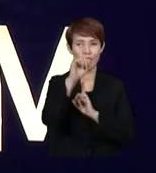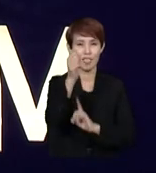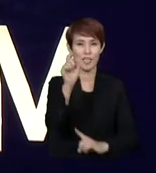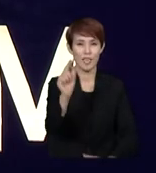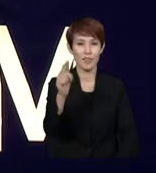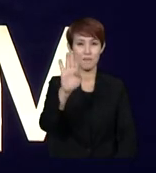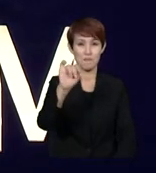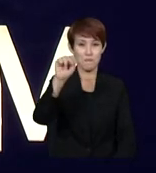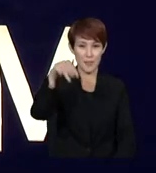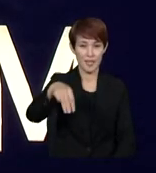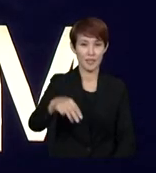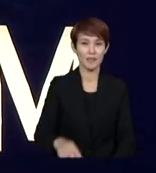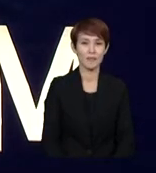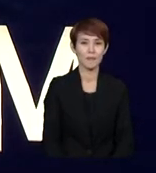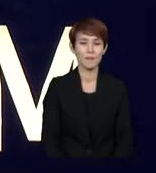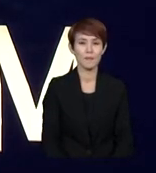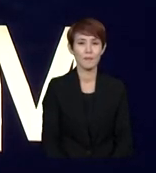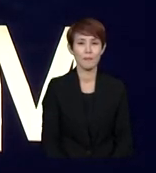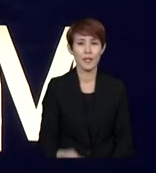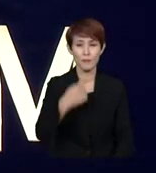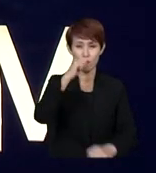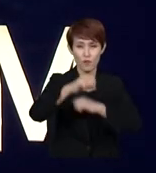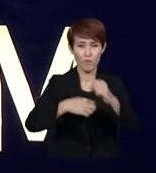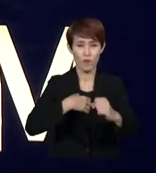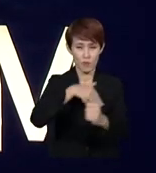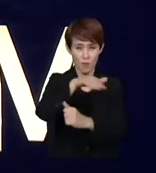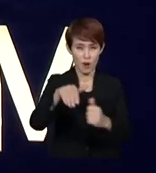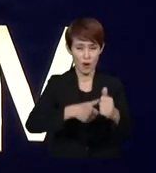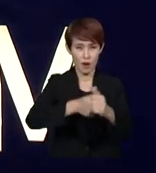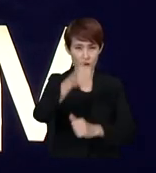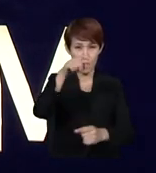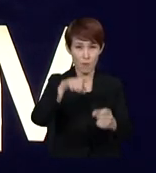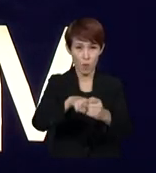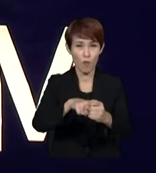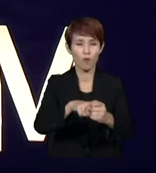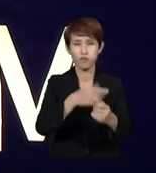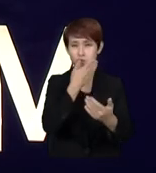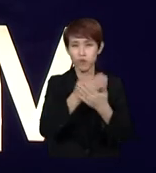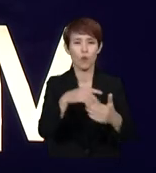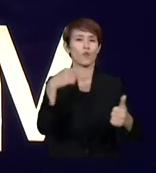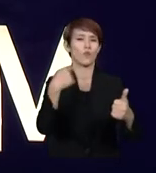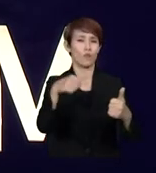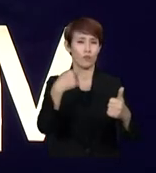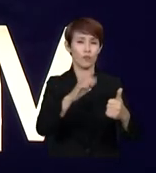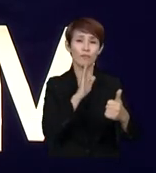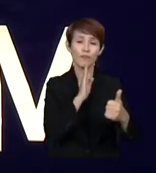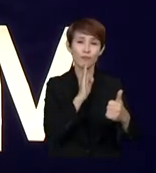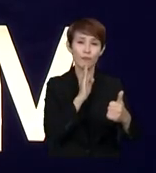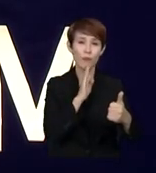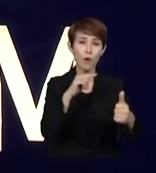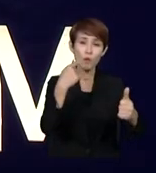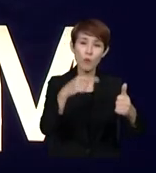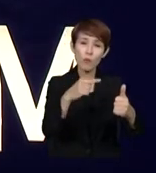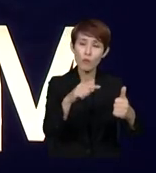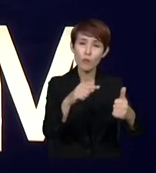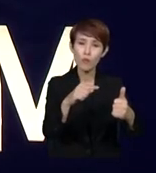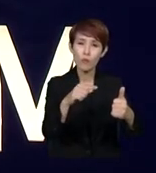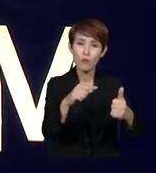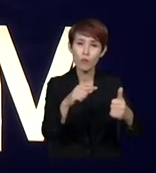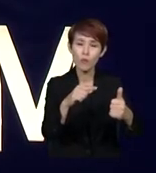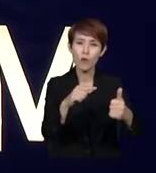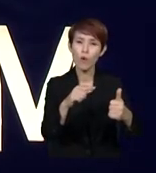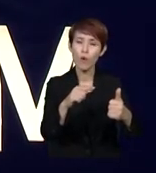질문인데요. 민주주의의 위기를 벗어나기 위해 필수 요소가 교육이라고 생각합니다. 어떤 교육이 좀 더